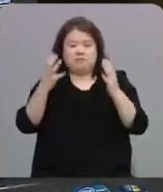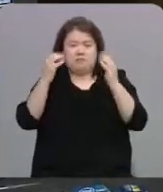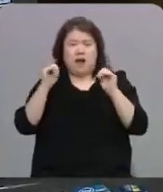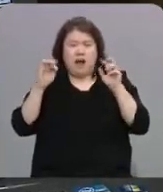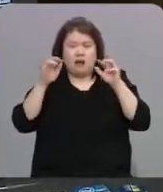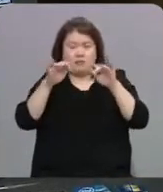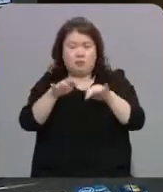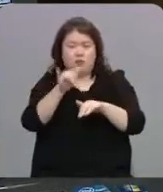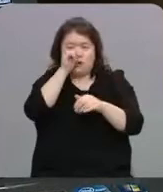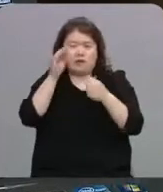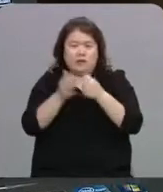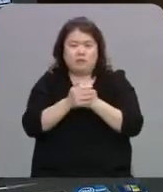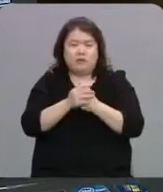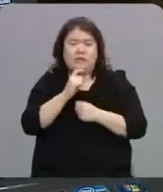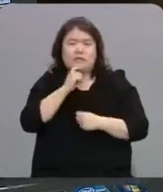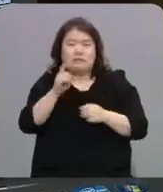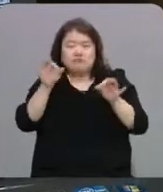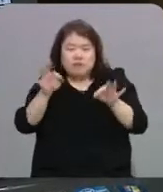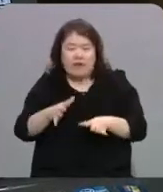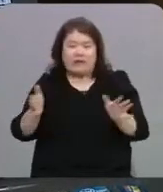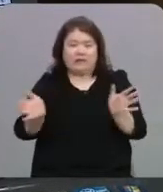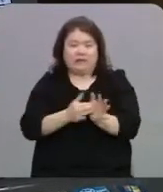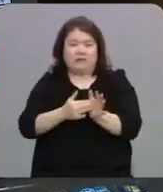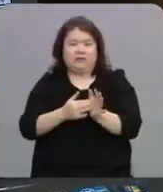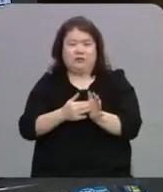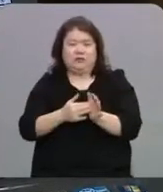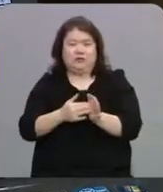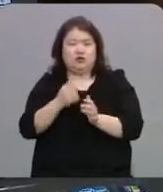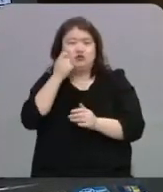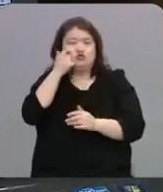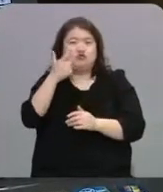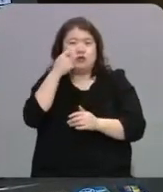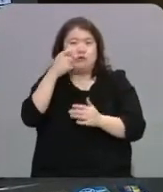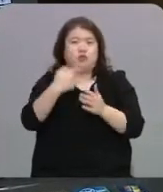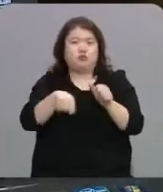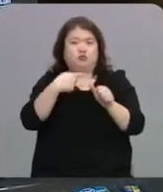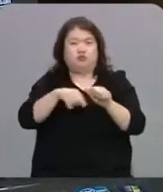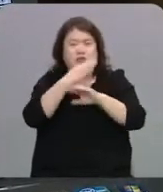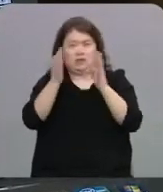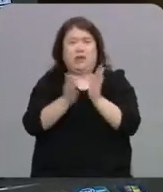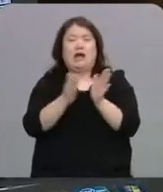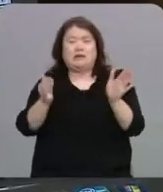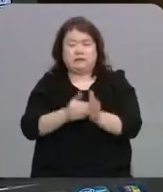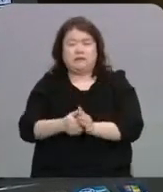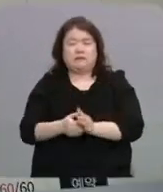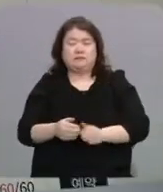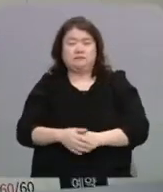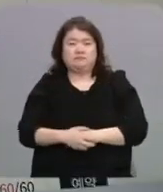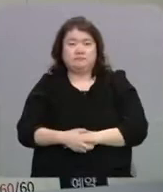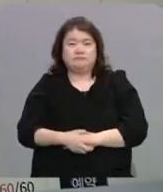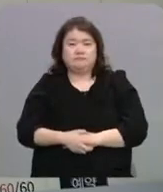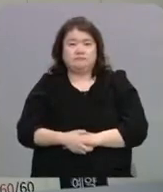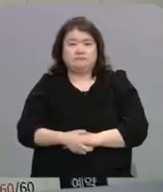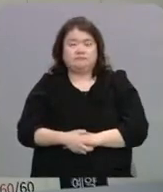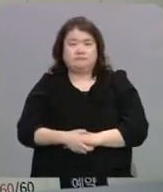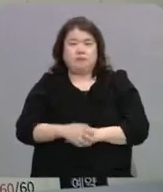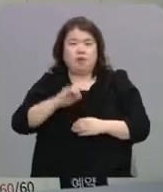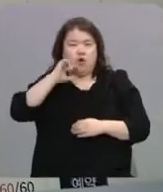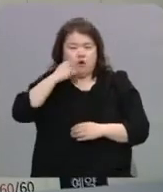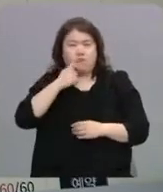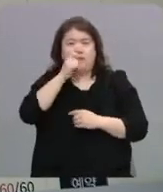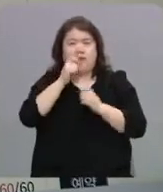하기 때문에 어학 10분안에 다 끝났다고 머신 단 6개월 치 아 다행이다 다 나서 뭐 어렵게